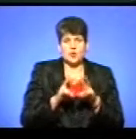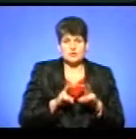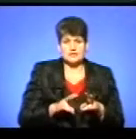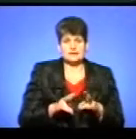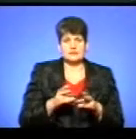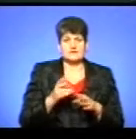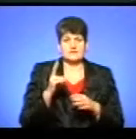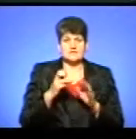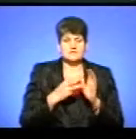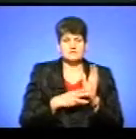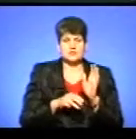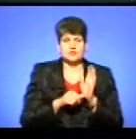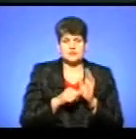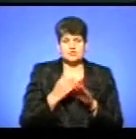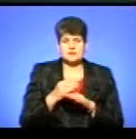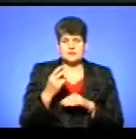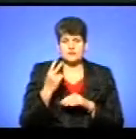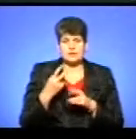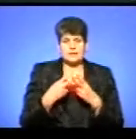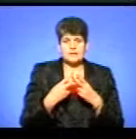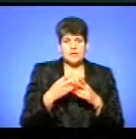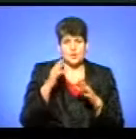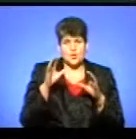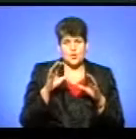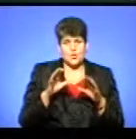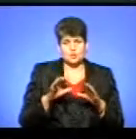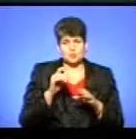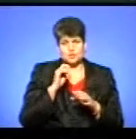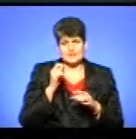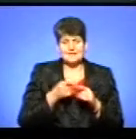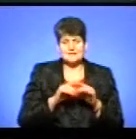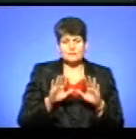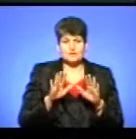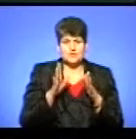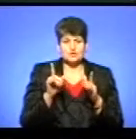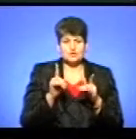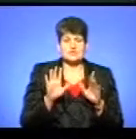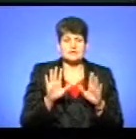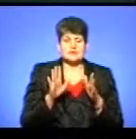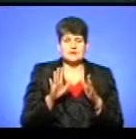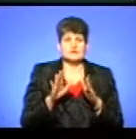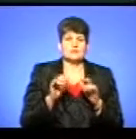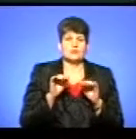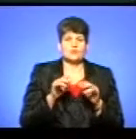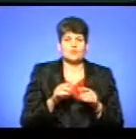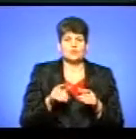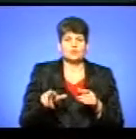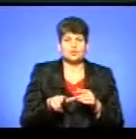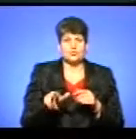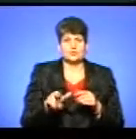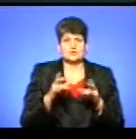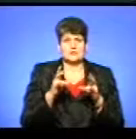статтею 286 частини 2 Кримінального кодексу України. Це подія, що сталася під час руху дорожнього транспортного